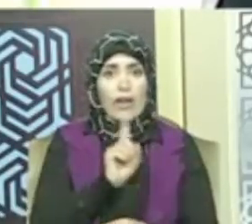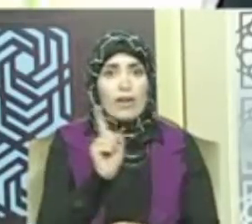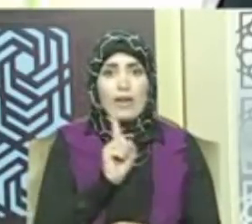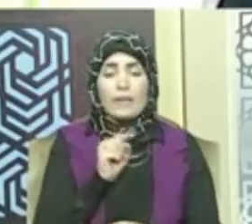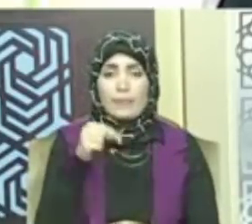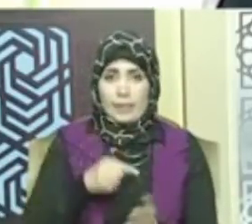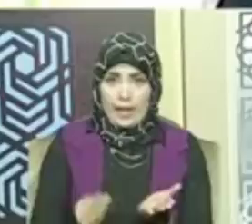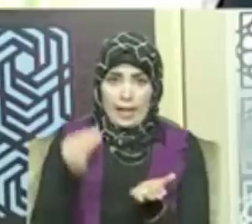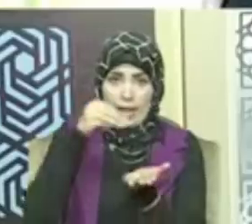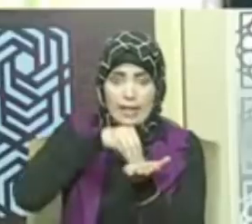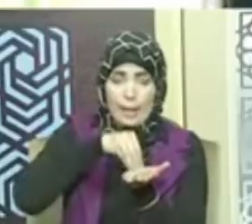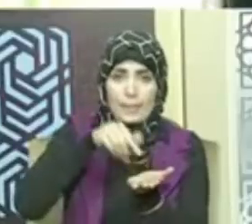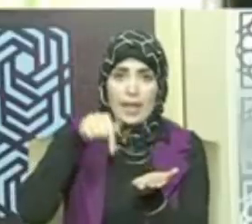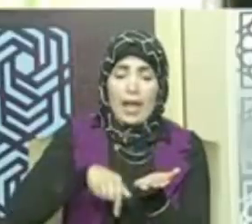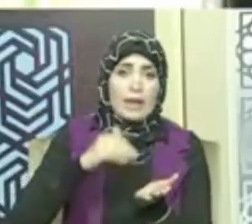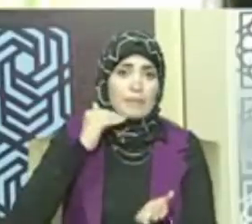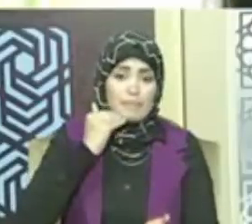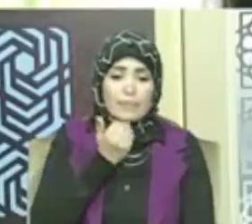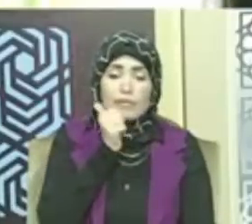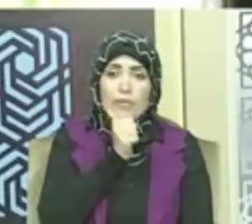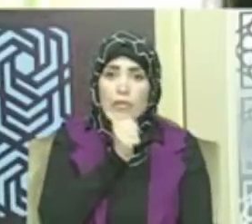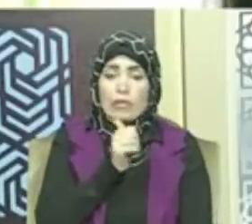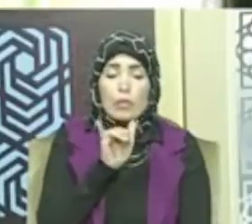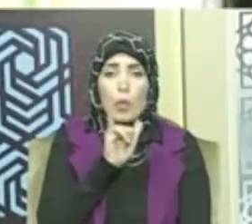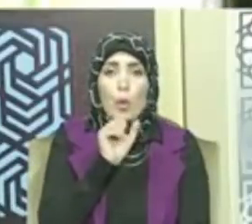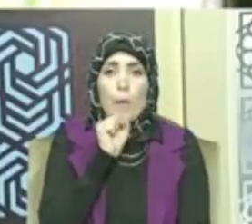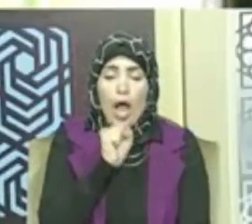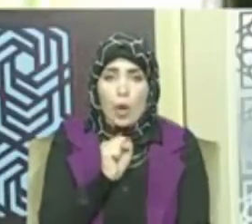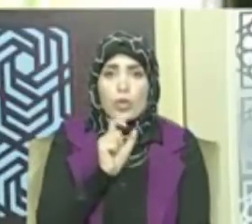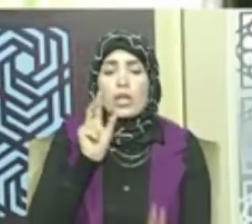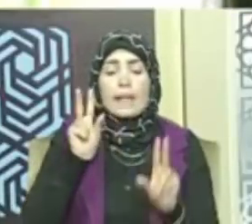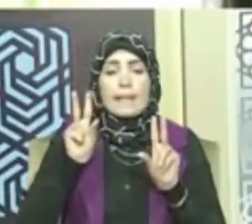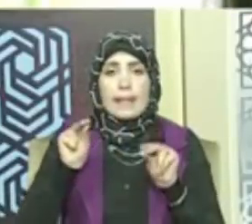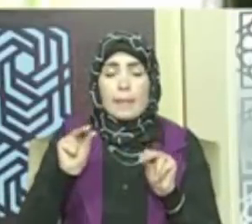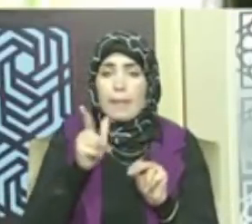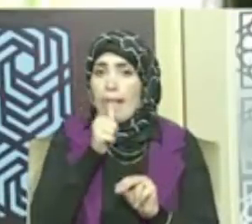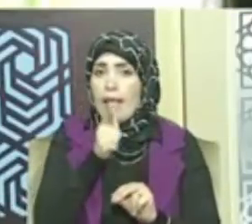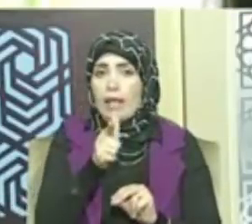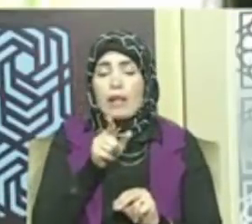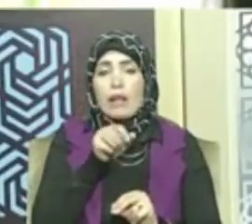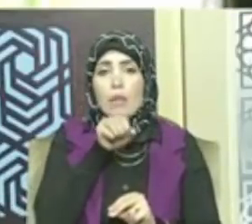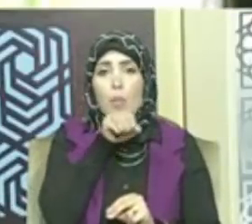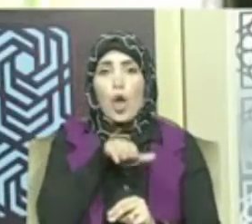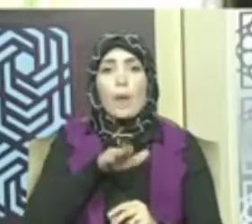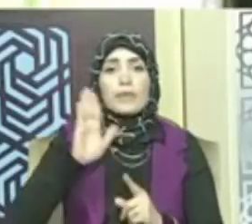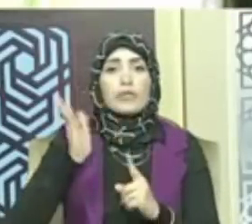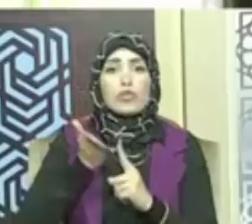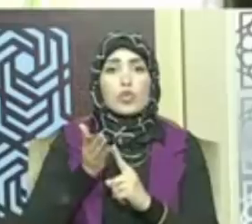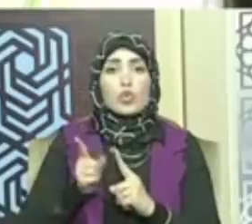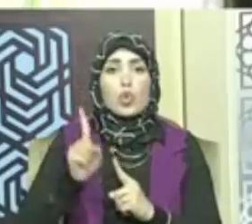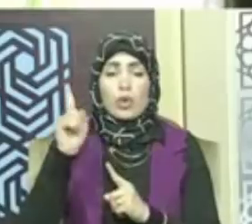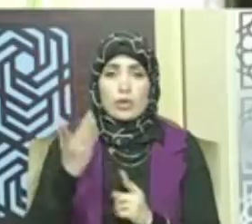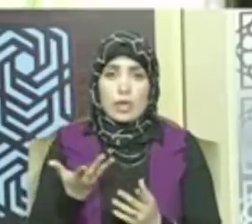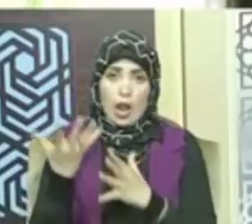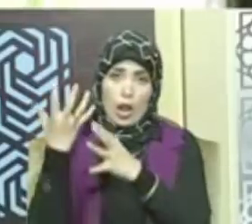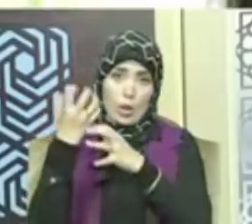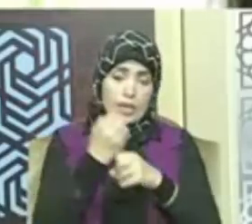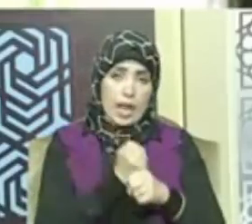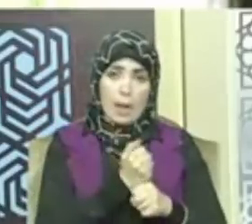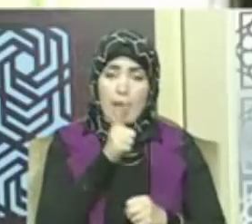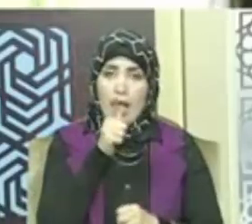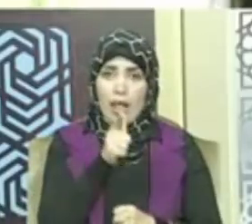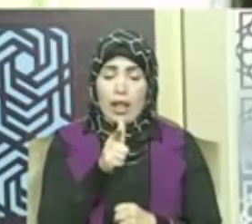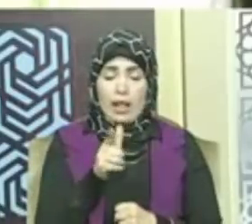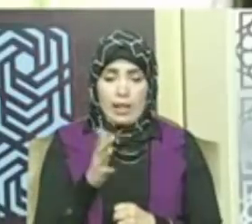فنبدأ بالحرص على ما أكد عليه سيدنا رسول الله صلى الله عليه وسلم: